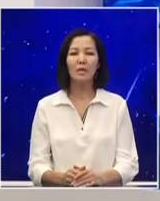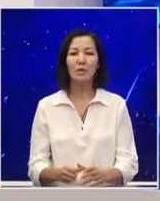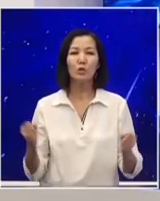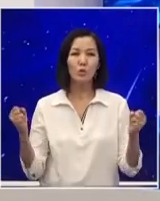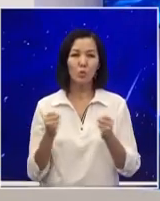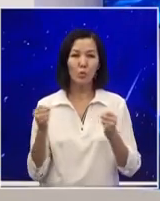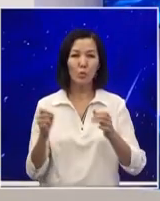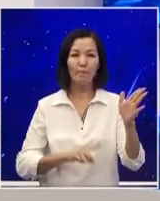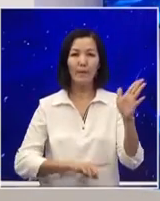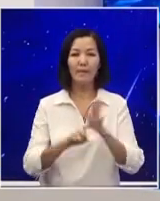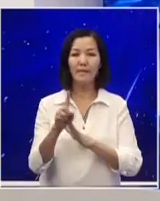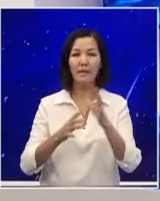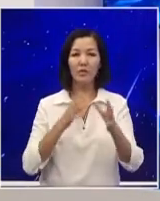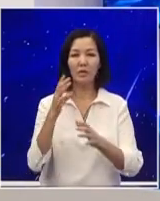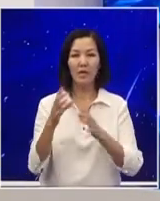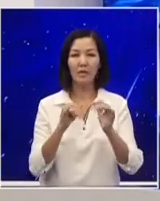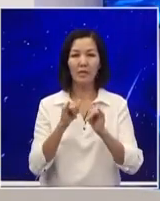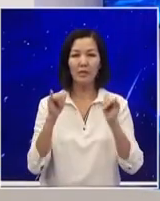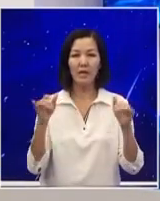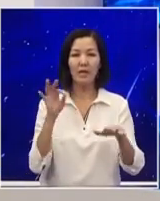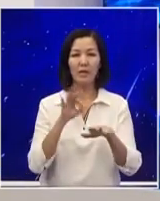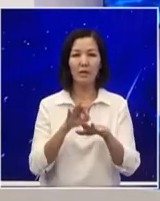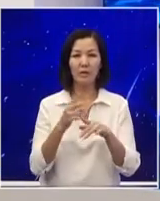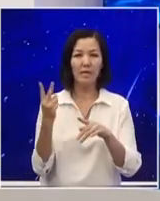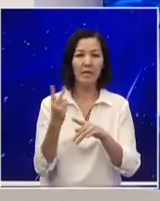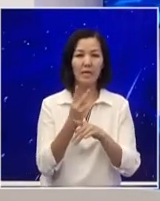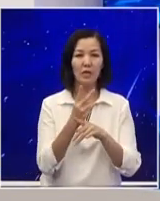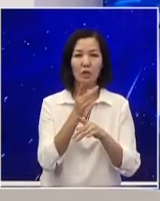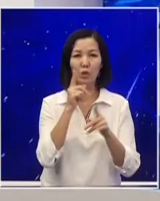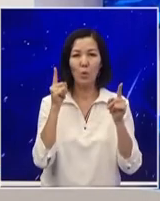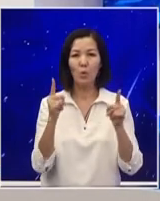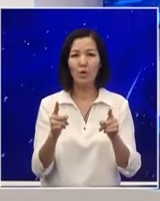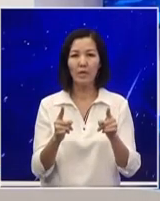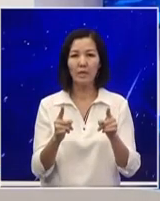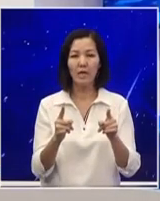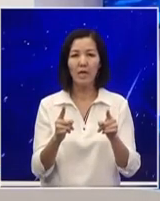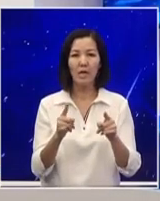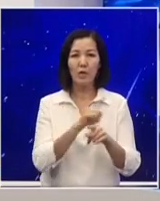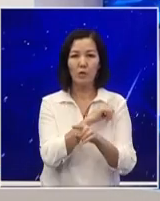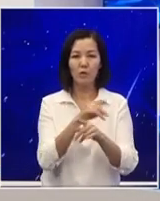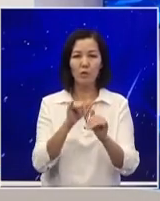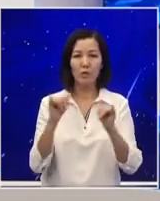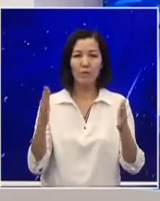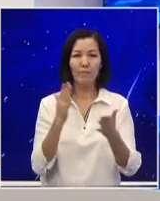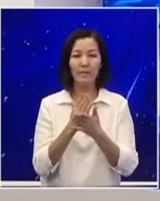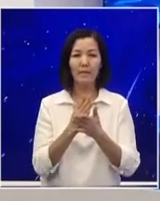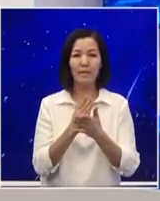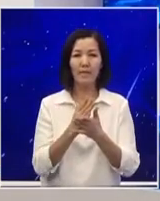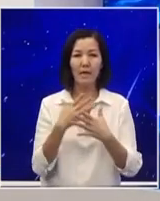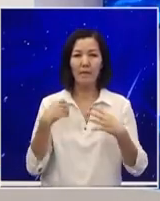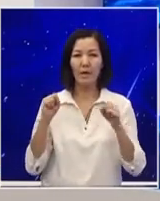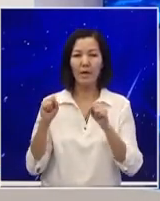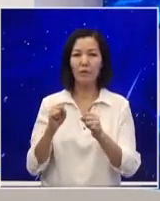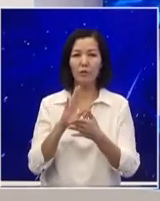Күн салқындаған сайын жаһанды жайлаған жаман індеттің екінші толқыны күш алып келеді. Аман қалудың жалғыз жолы сақтық шараларын